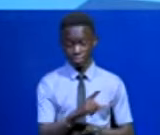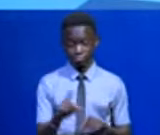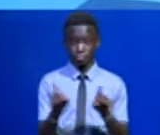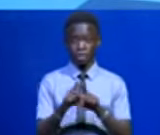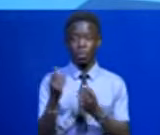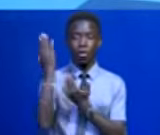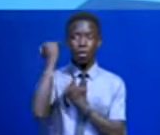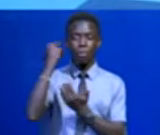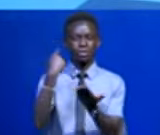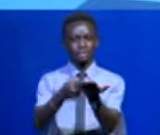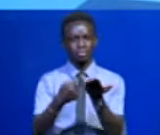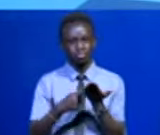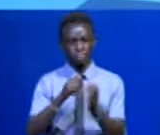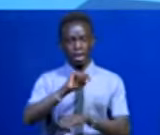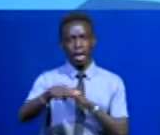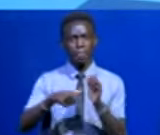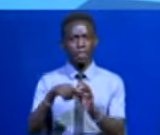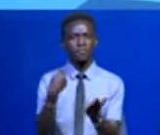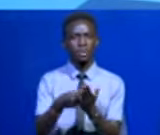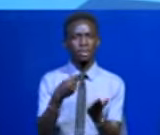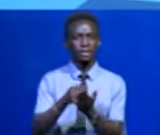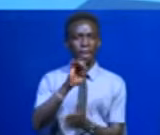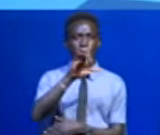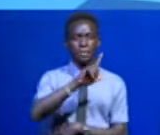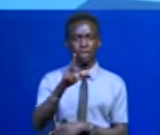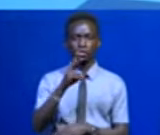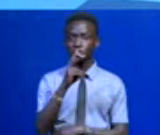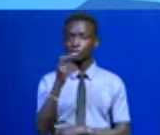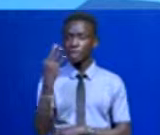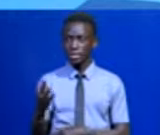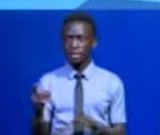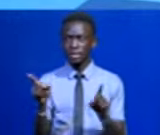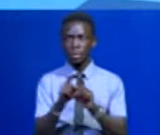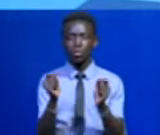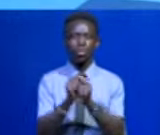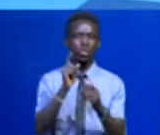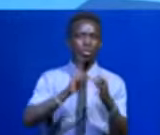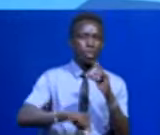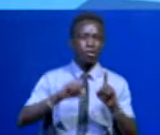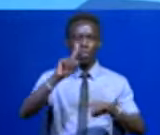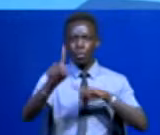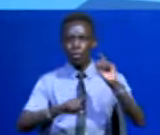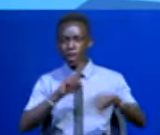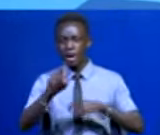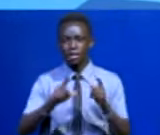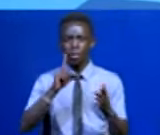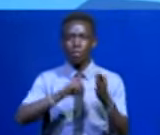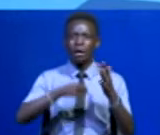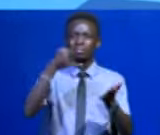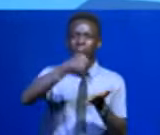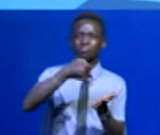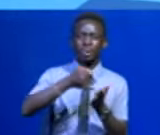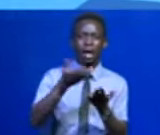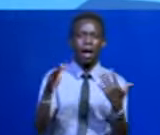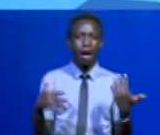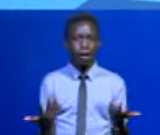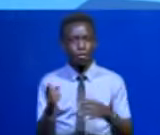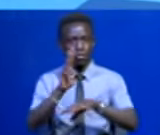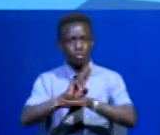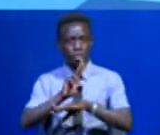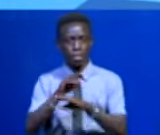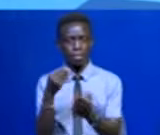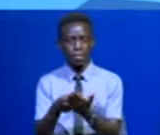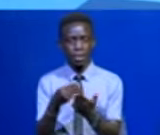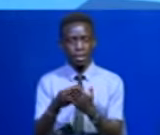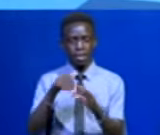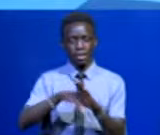mwaka 2023 hususan vipengee tata kwenye mswada huo pamoja na mswada kukadiria matumizi ya fedha wakati wa vikao vya mwezi